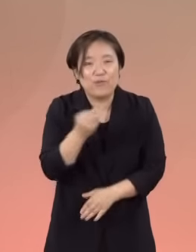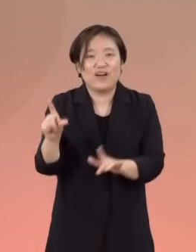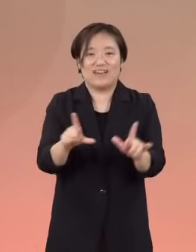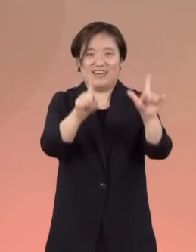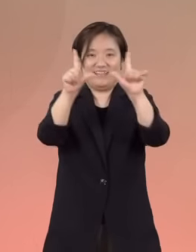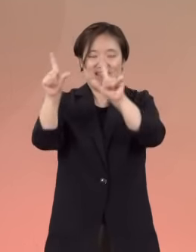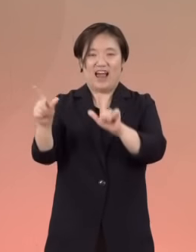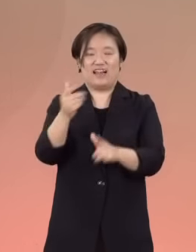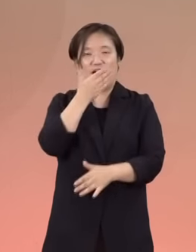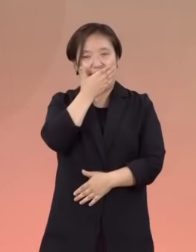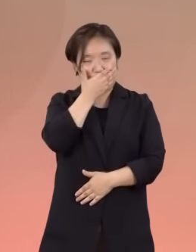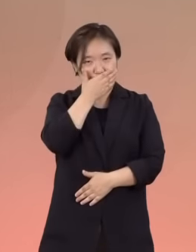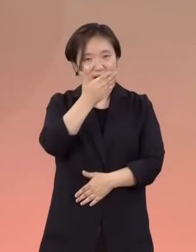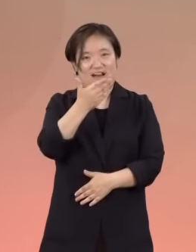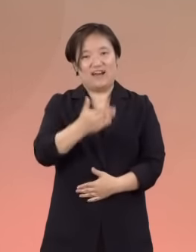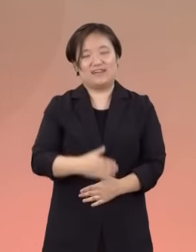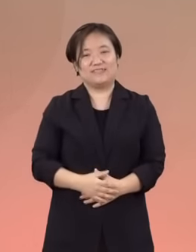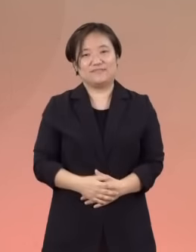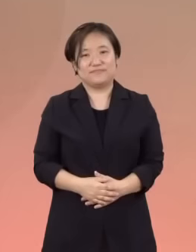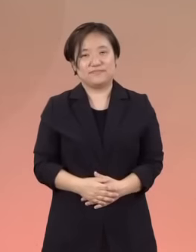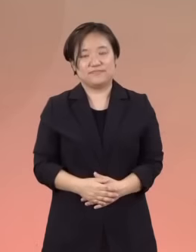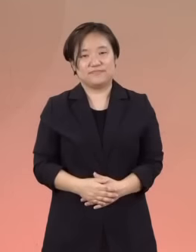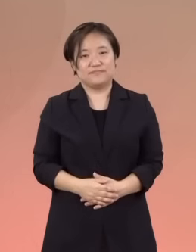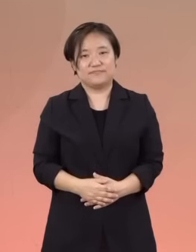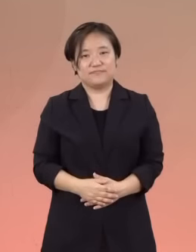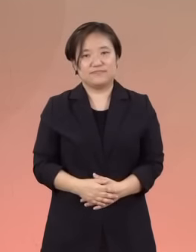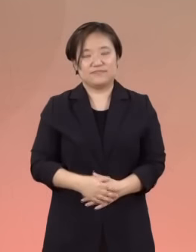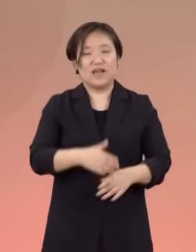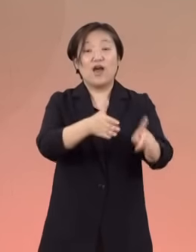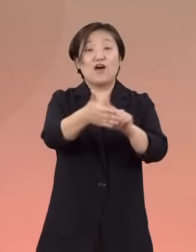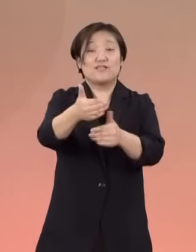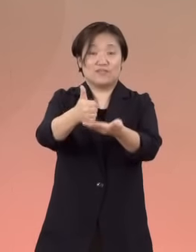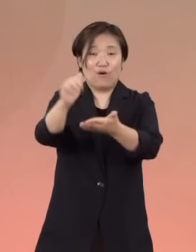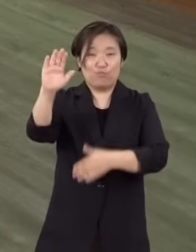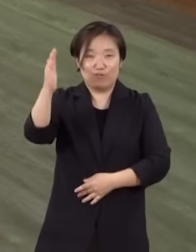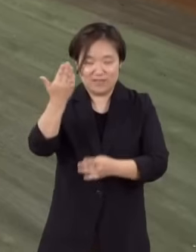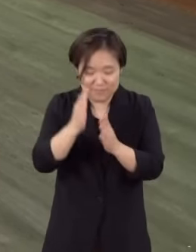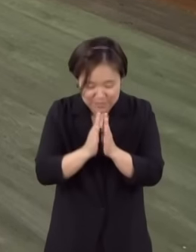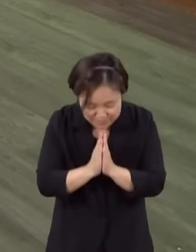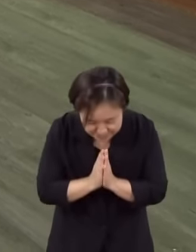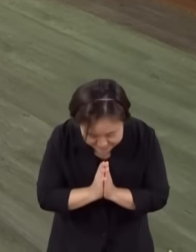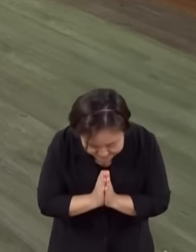길로 이끌어 줄 것입니다 여러분 성불하세요